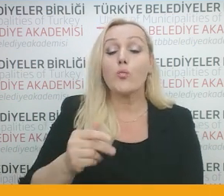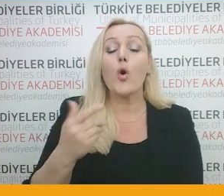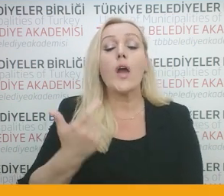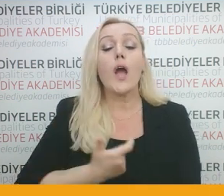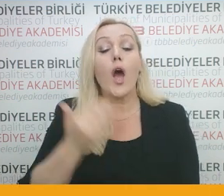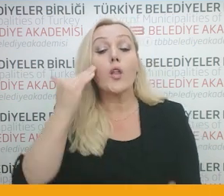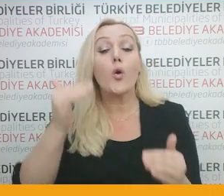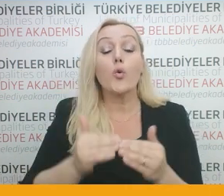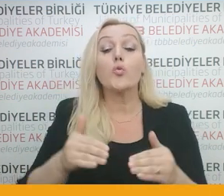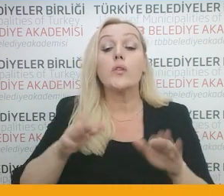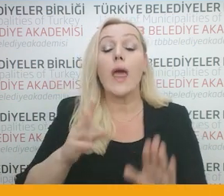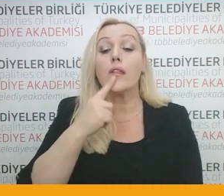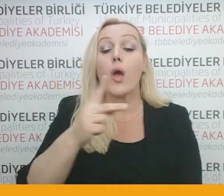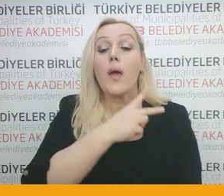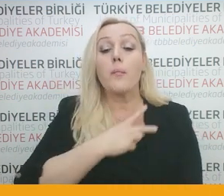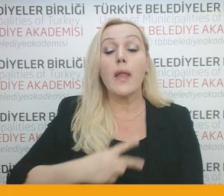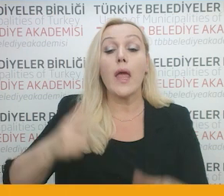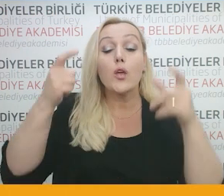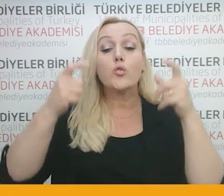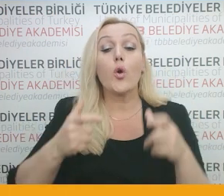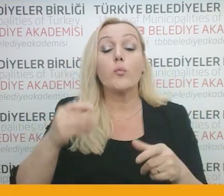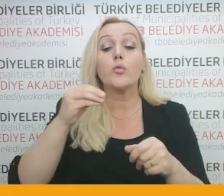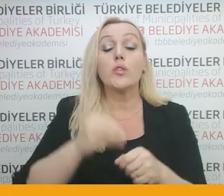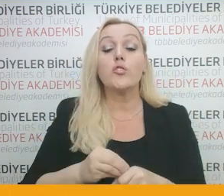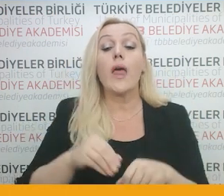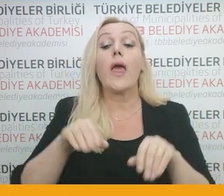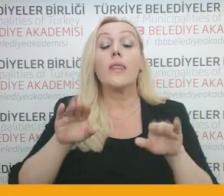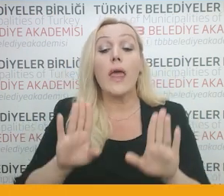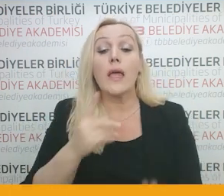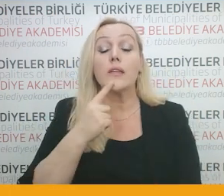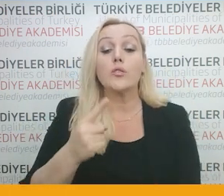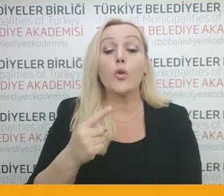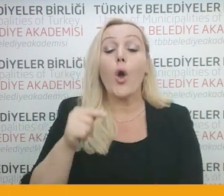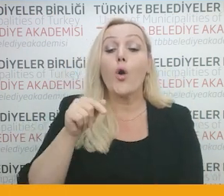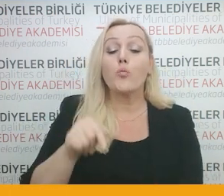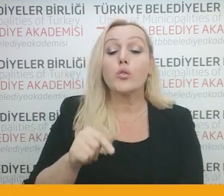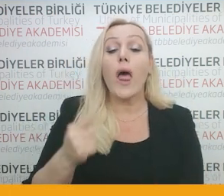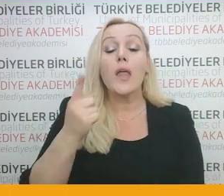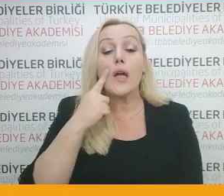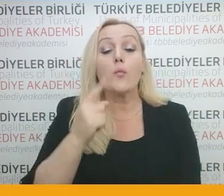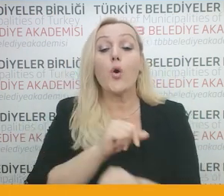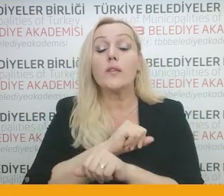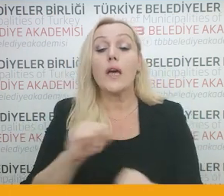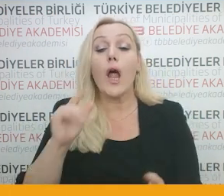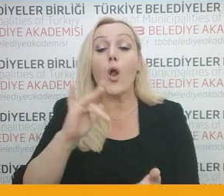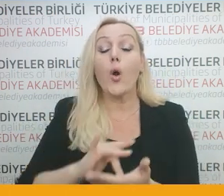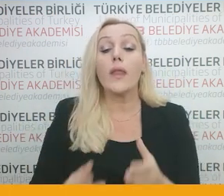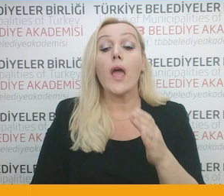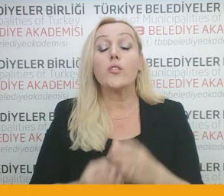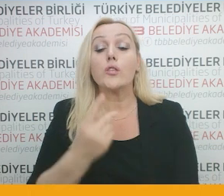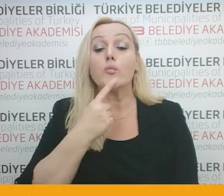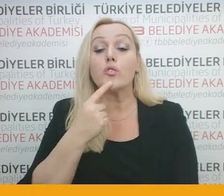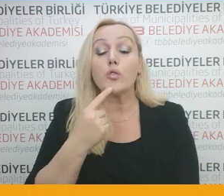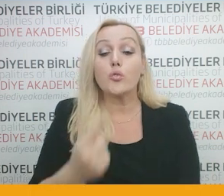Çünkü belediyenin görev ve sorumluluk alanı içerisinde yer değildi diyor. Dolayısıyla buradan bir kamu zararı ortaya çıkmıştır diyor. Şu